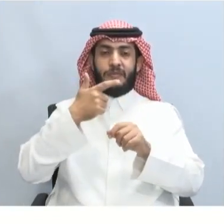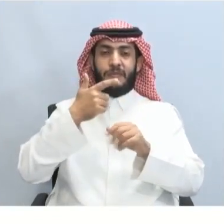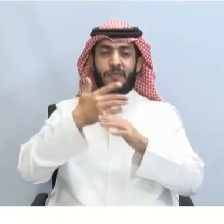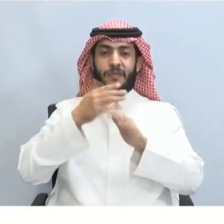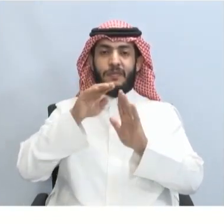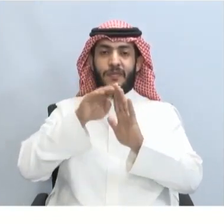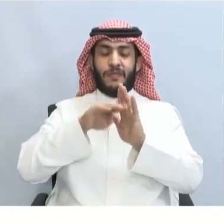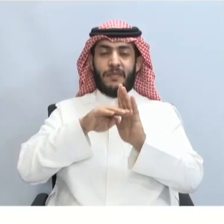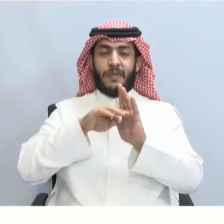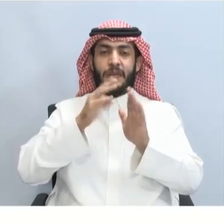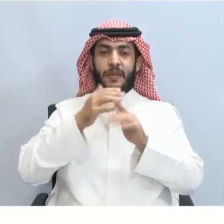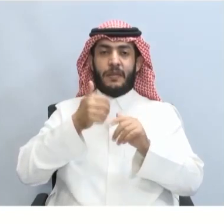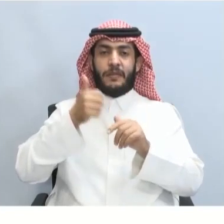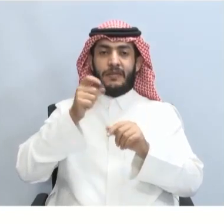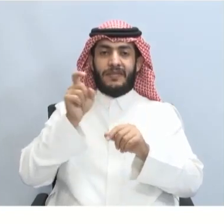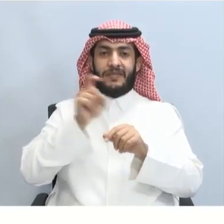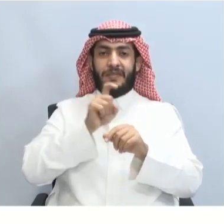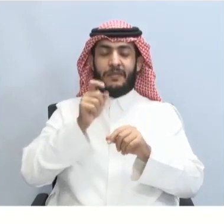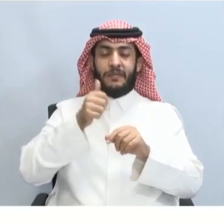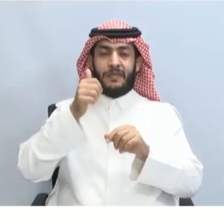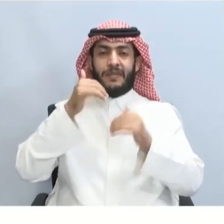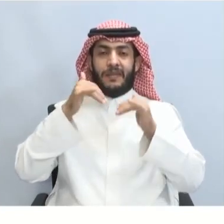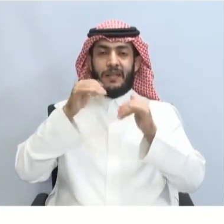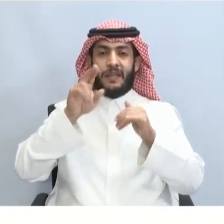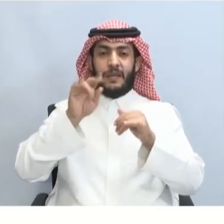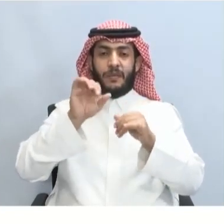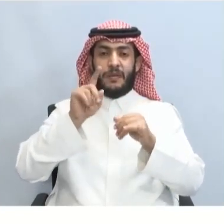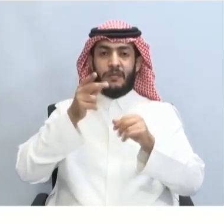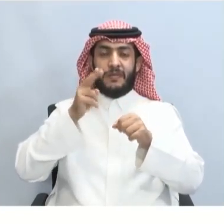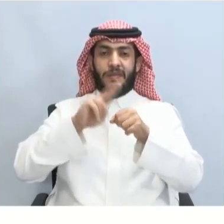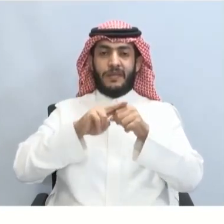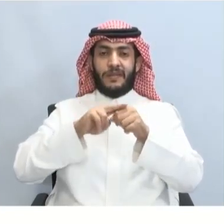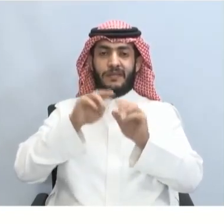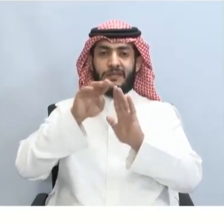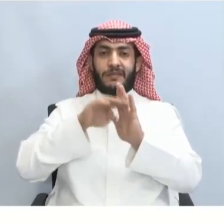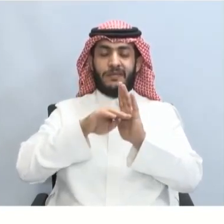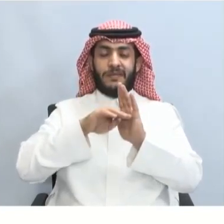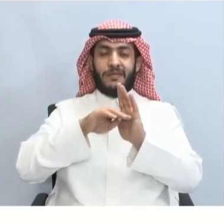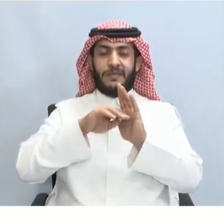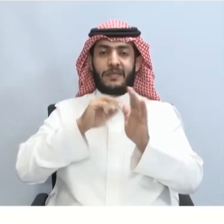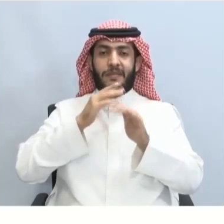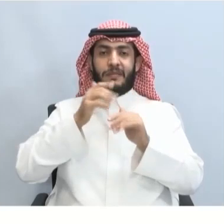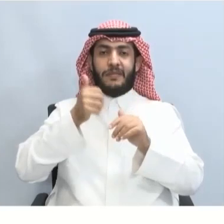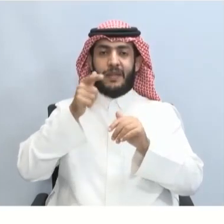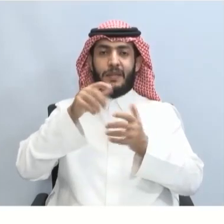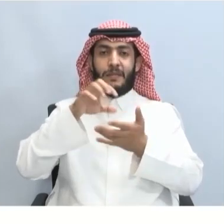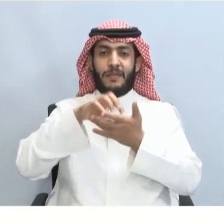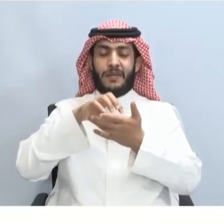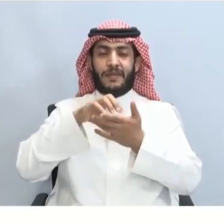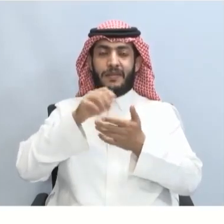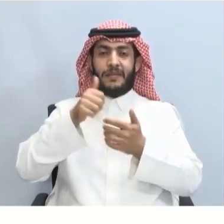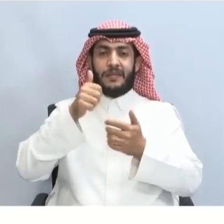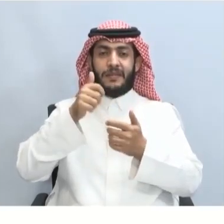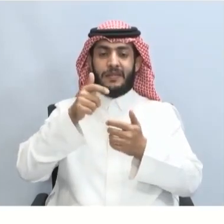العناصر يمكنك سحب وافلات علامات التبويب لاعاده ترتيبها ثم في هذه المنطقه